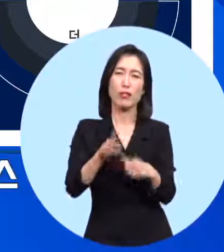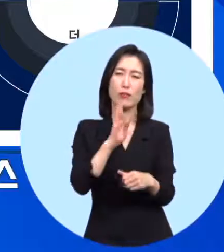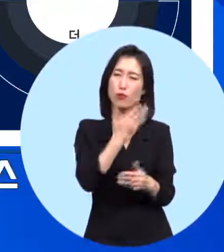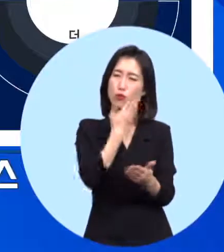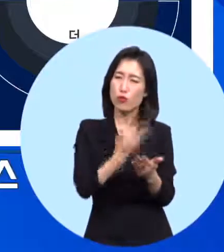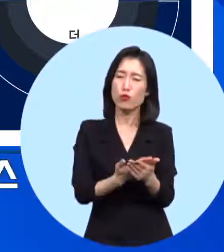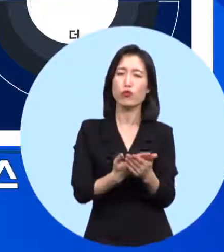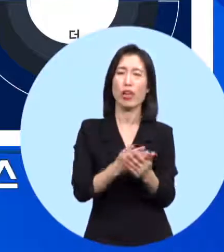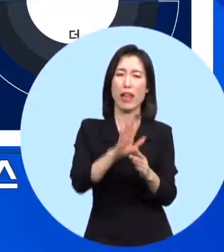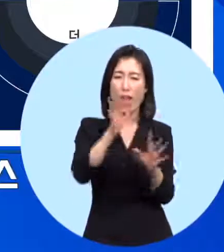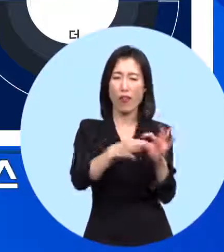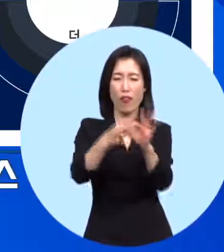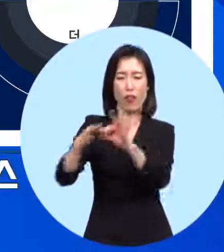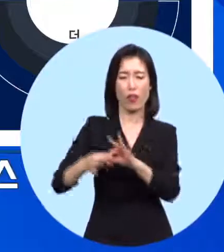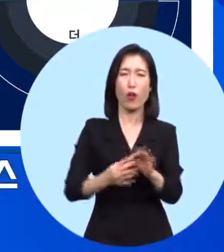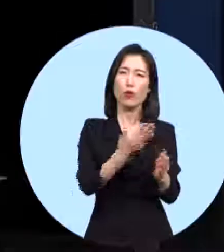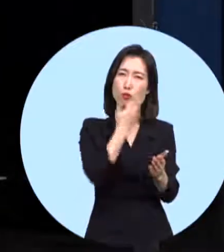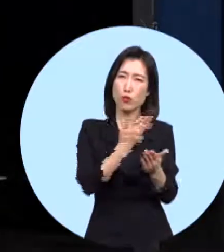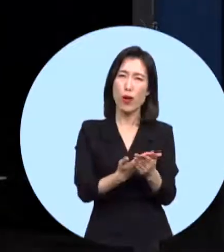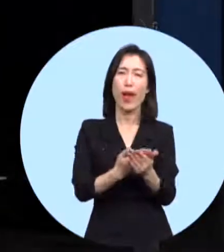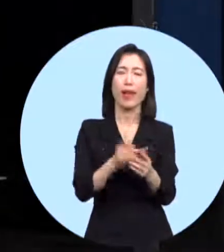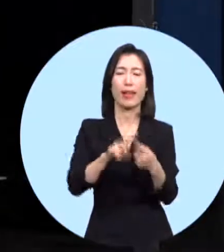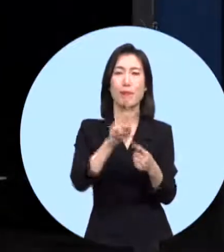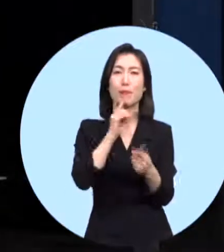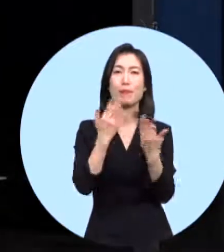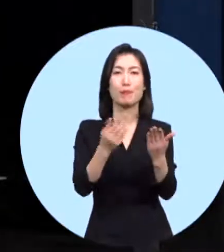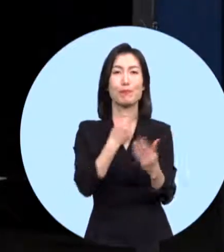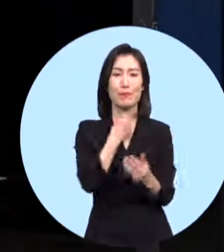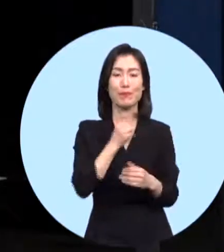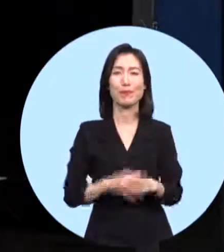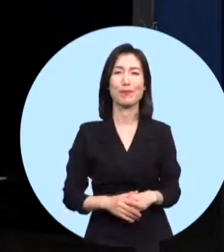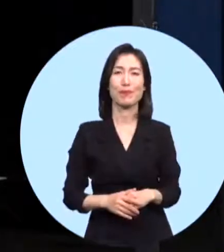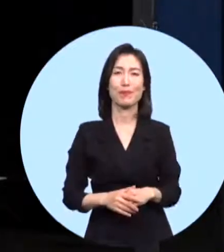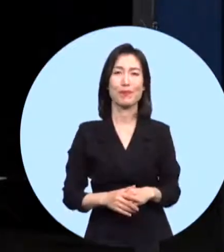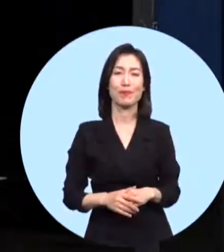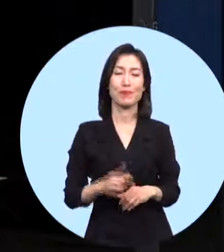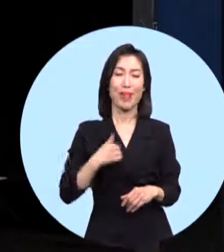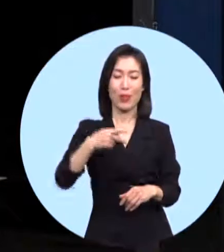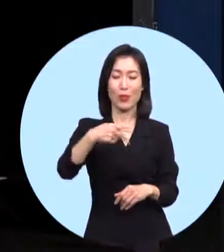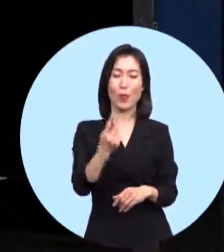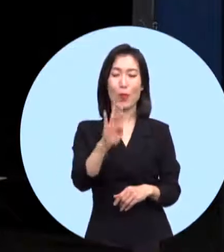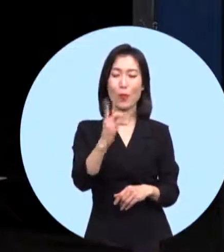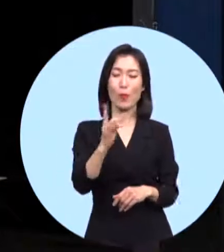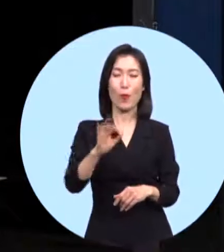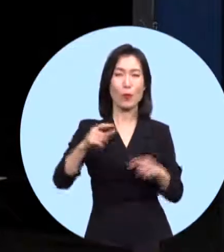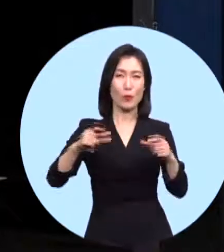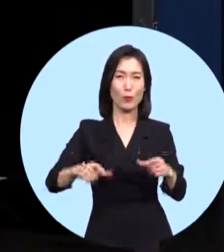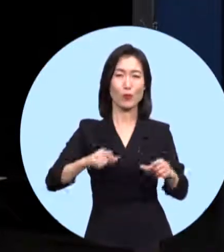되고 있다라는 말씀을 드리고 싶습니다. 네, 이상으로 도봉구가 추진해왔던